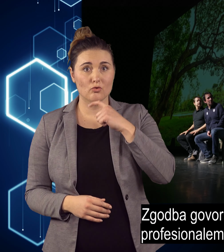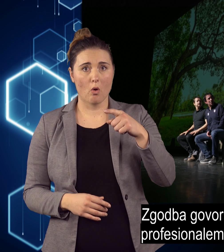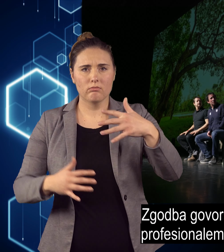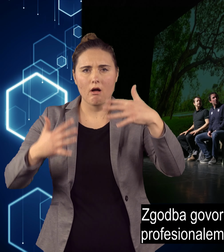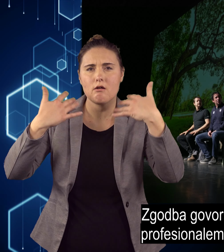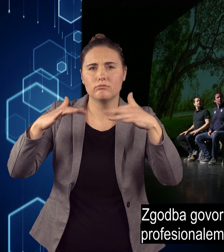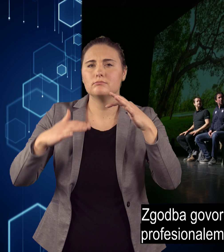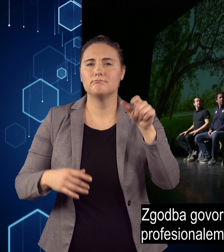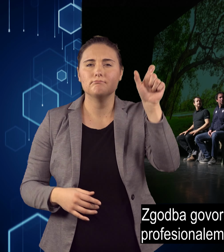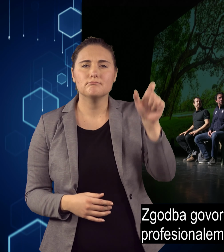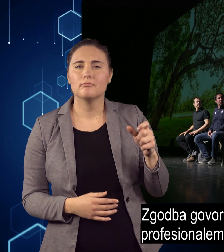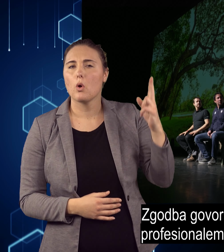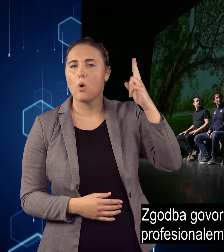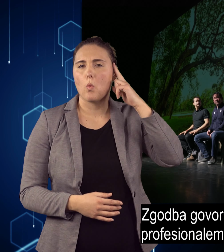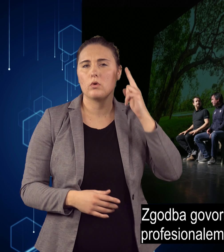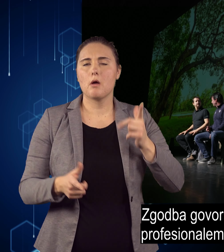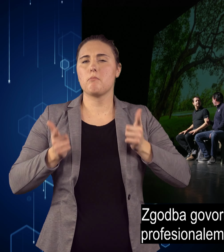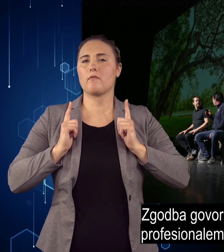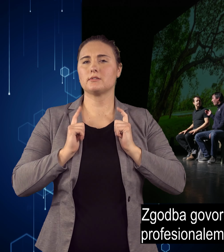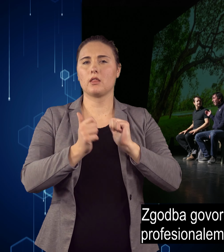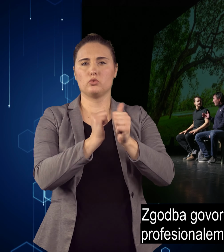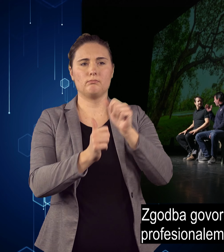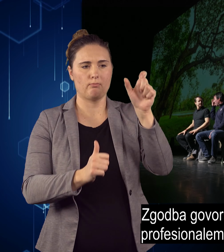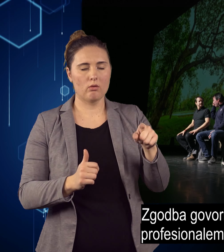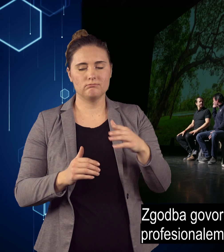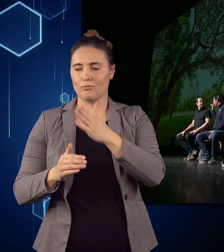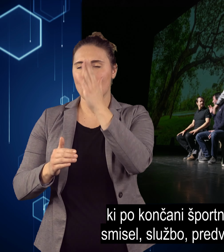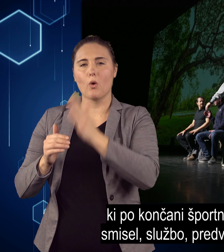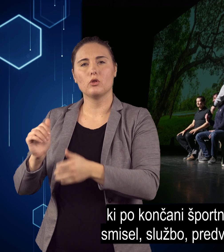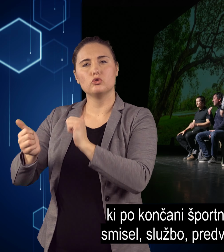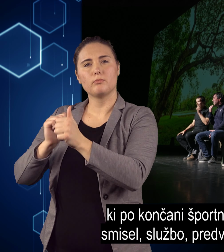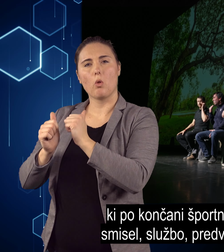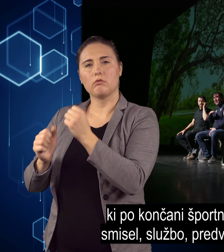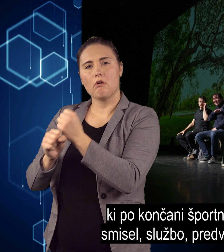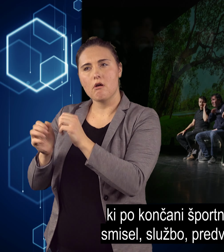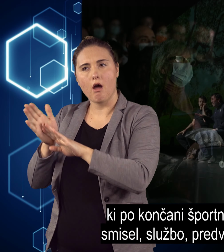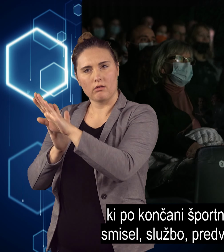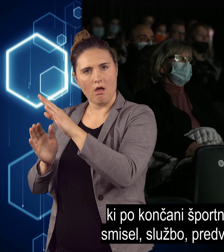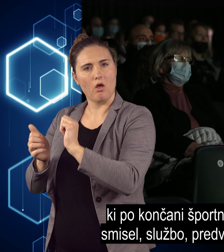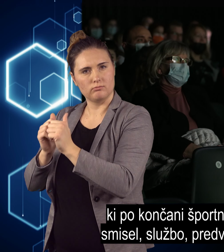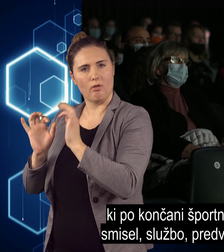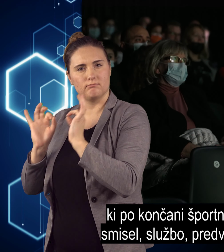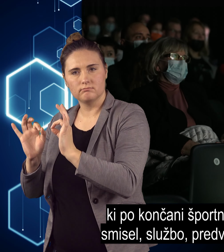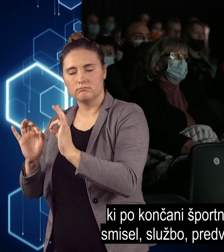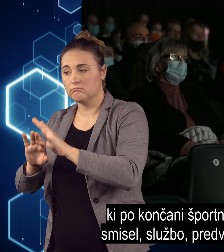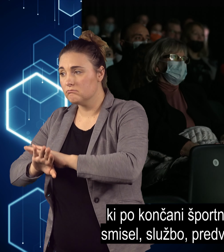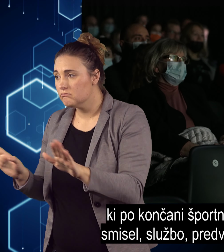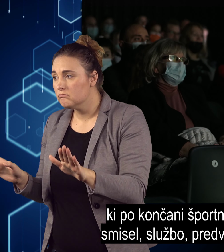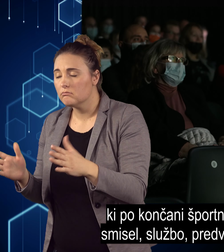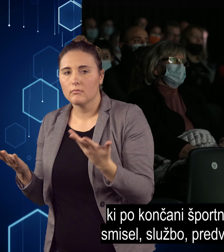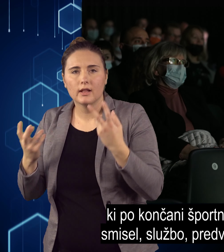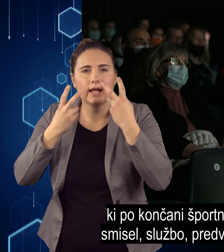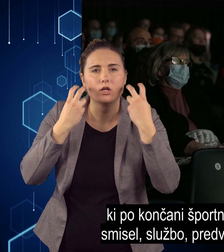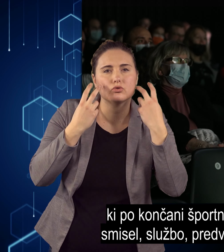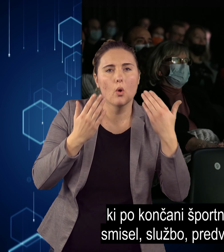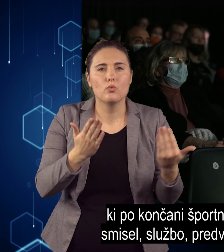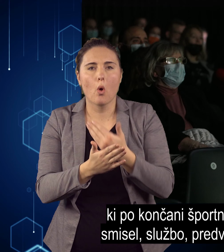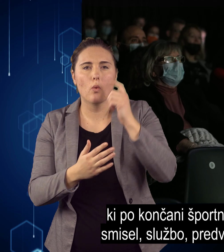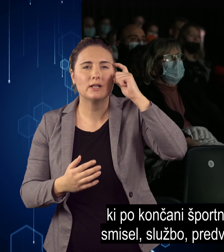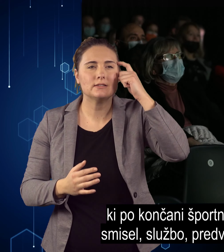Zgodba govori o gluhem profesionalnem športniku, ki po končani športni karjeri išče nov smisev. Službo,